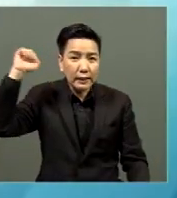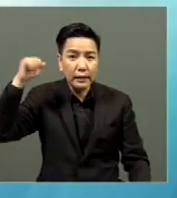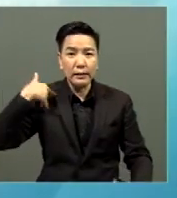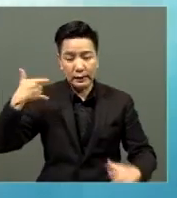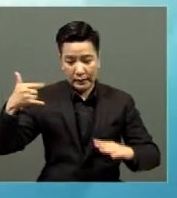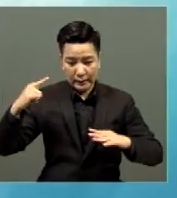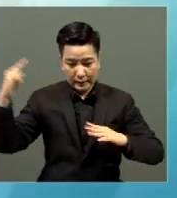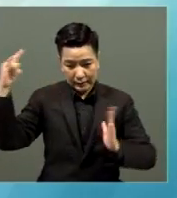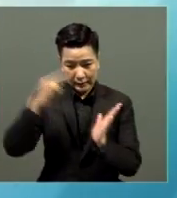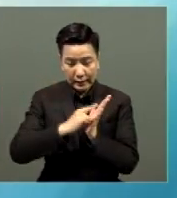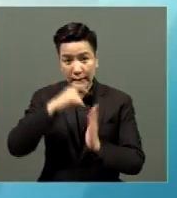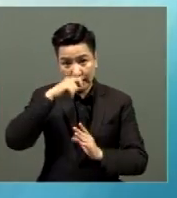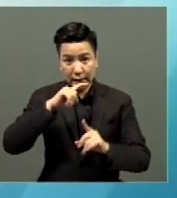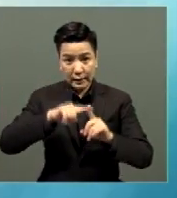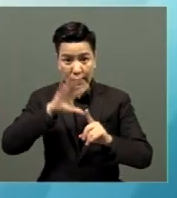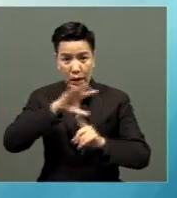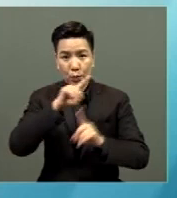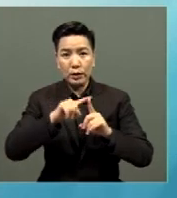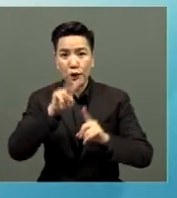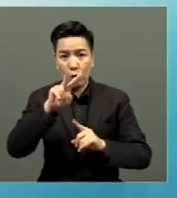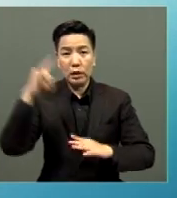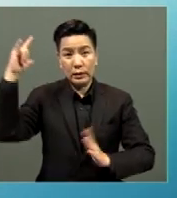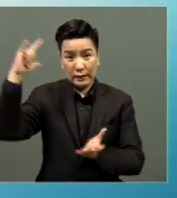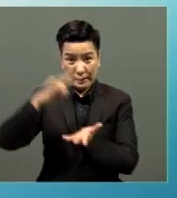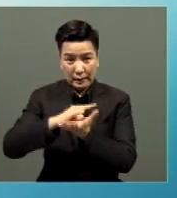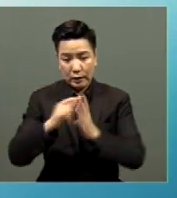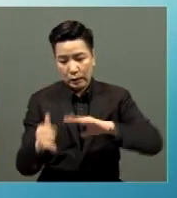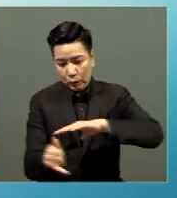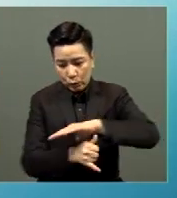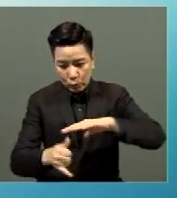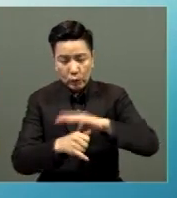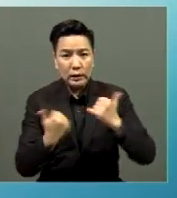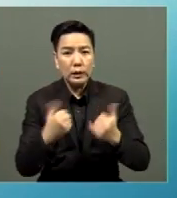ปีอาชีพรับจ้างทั้งคู่นะครับกลับมาจากประเทศคาซัคสถานมาถึงไทยเมื่อวันที่2พฤษภาคมและก็เข้าที่ state quarantine